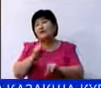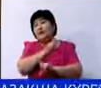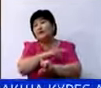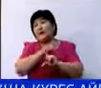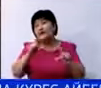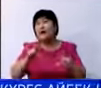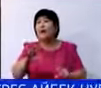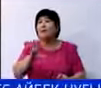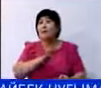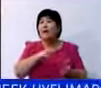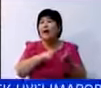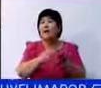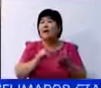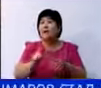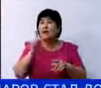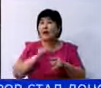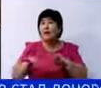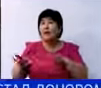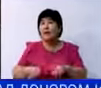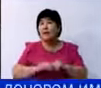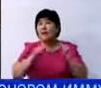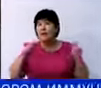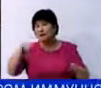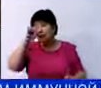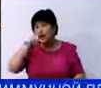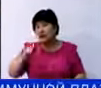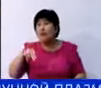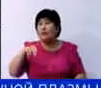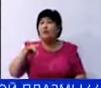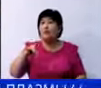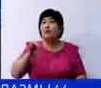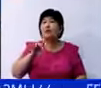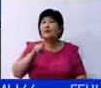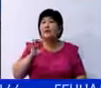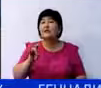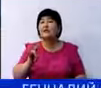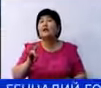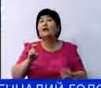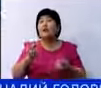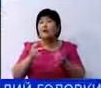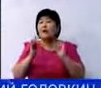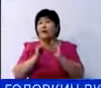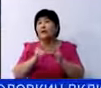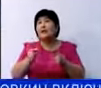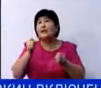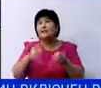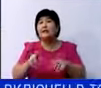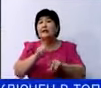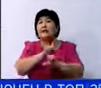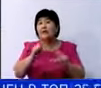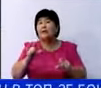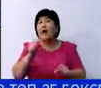было отмечено что оперативно развернутый казахстанцами провязанный госпиталь позволил снизить нагрузку на центральную медсанчасть